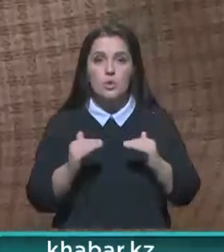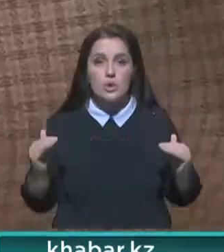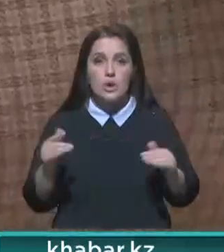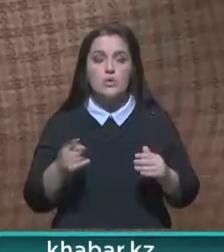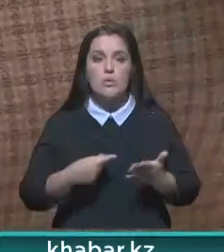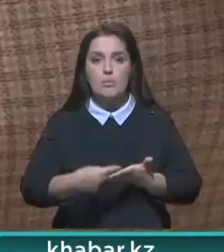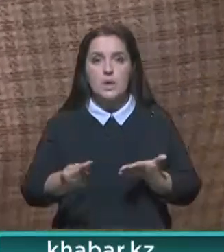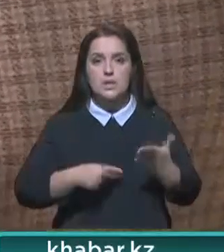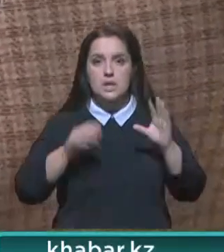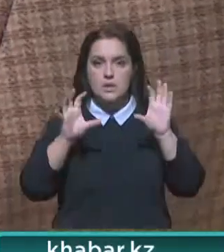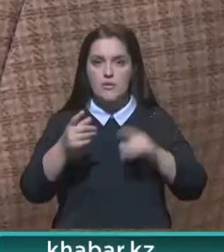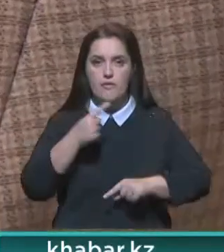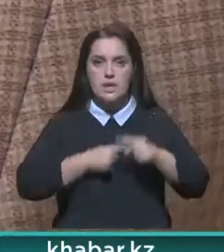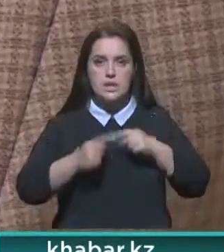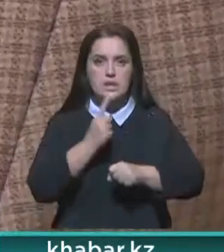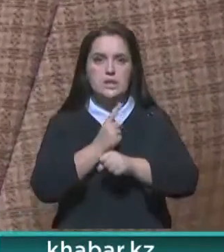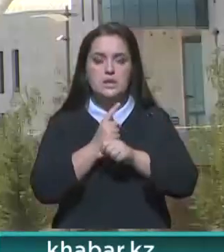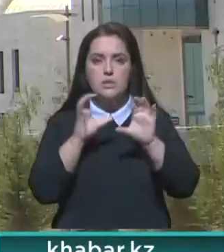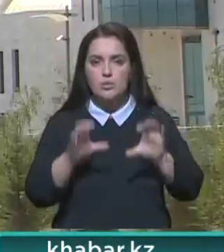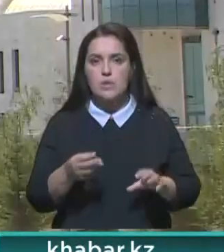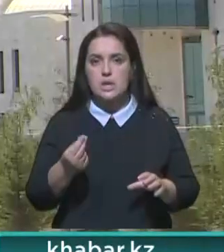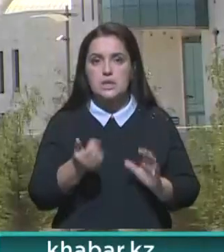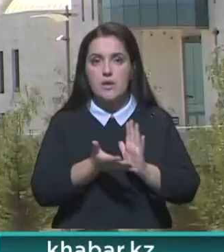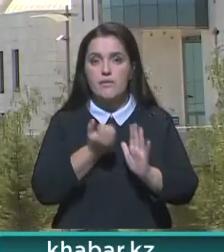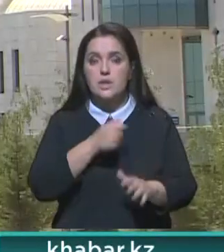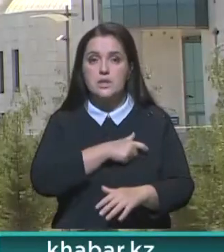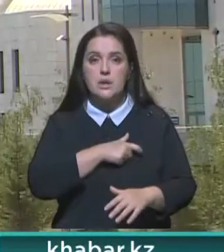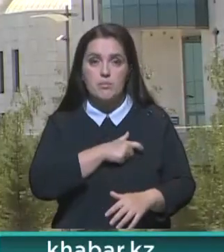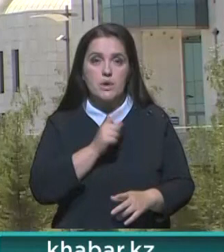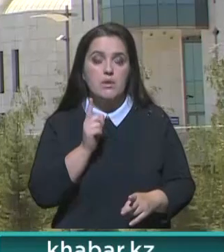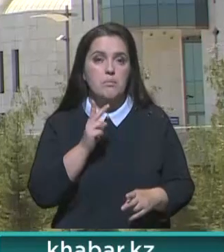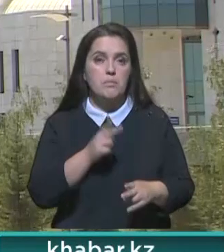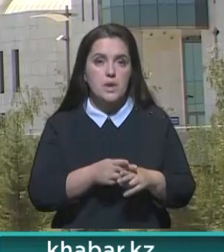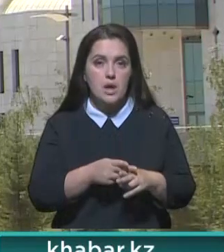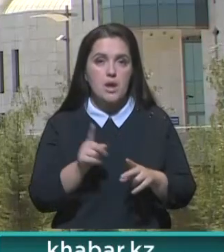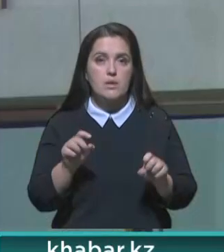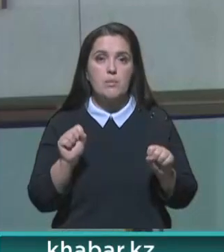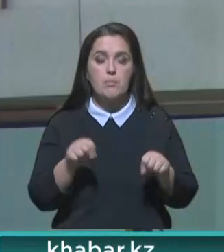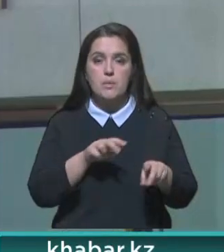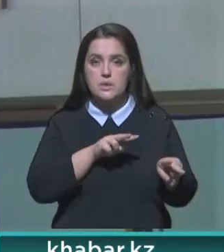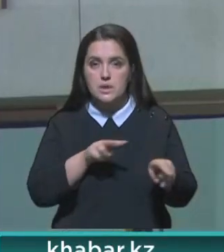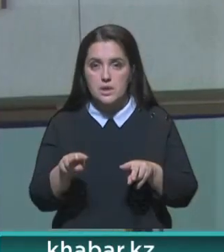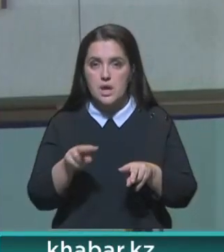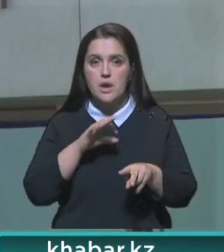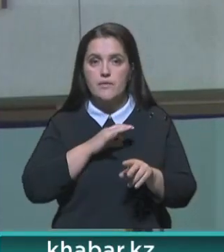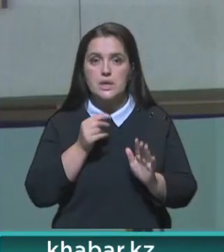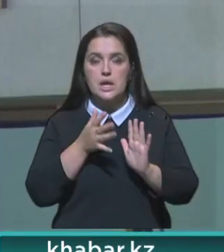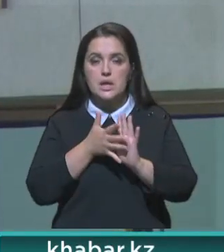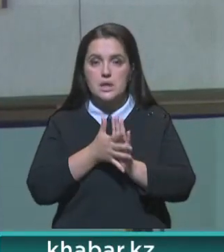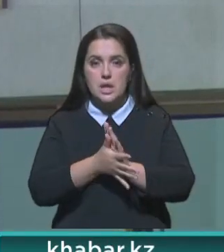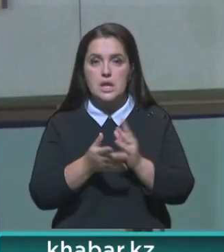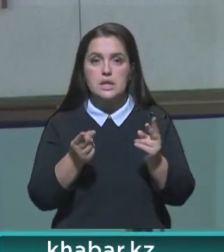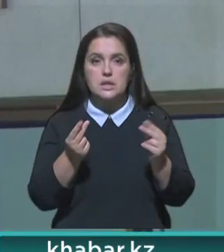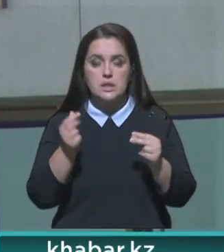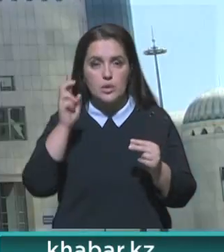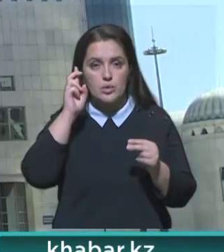также прописали в законе о возврате незаконно выведенных активов. Депутаты назвали меру профилактической. Она позволит мониторить